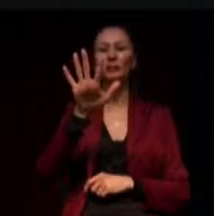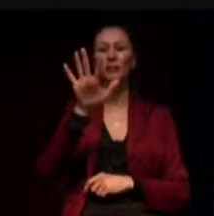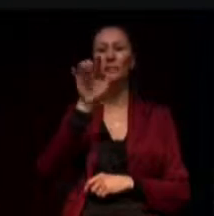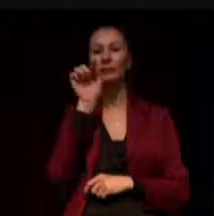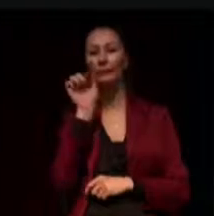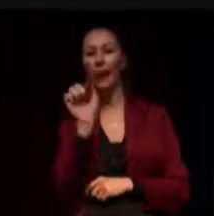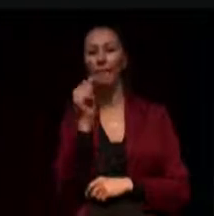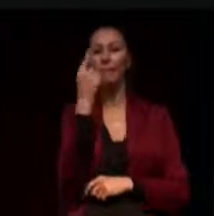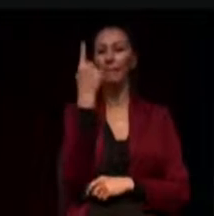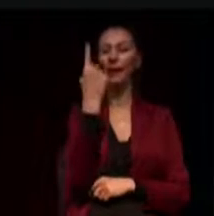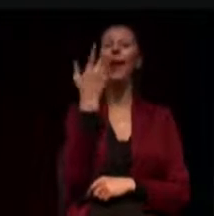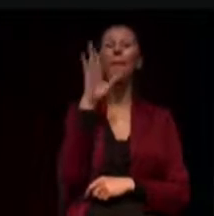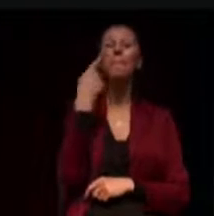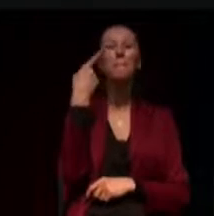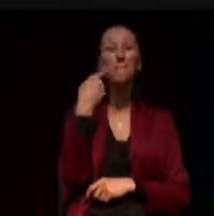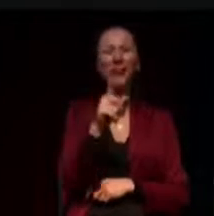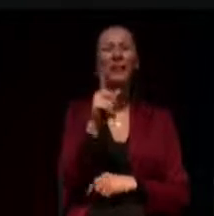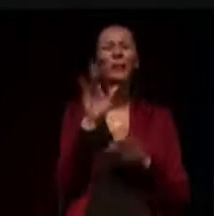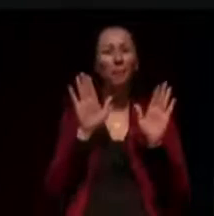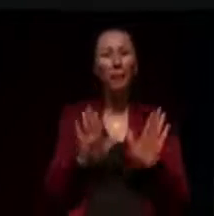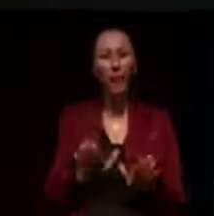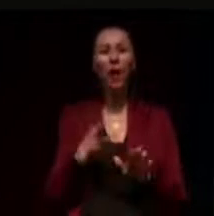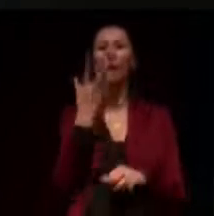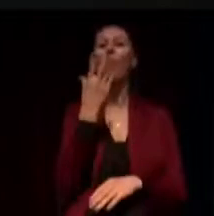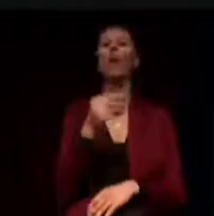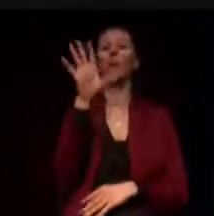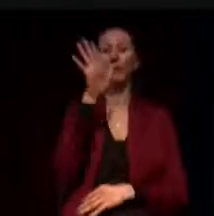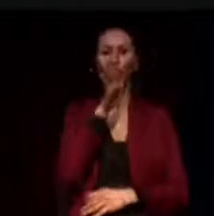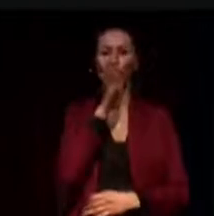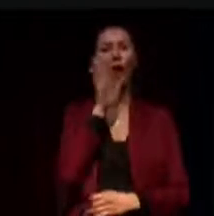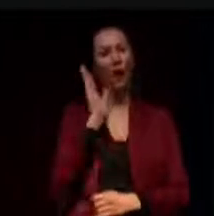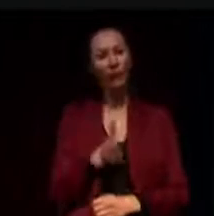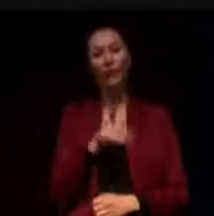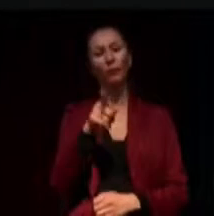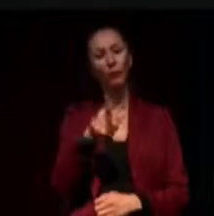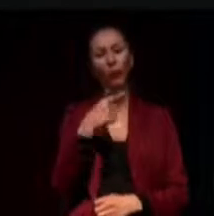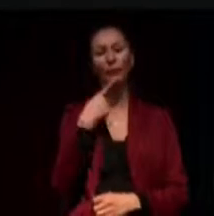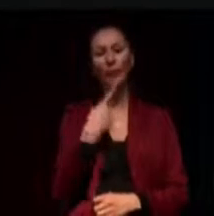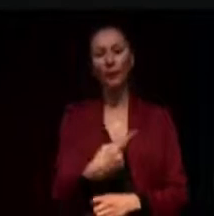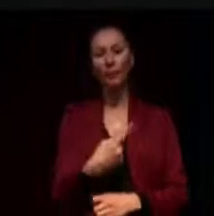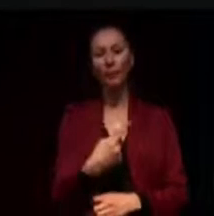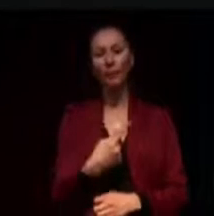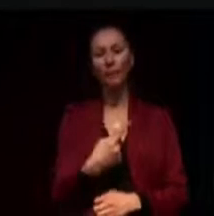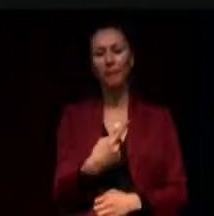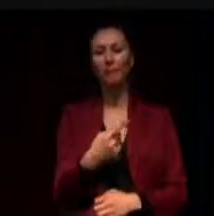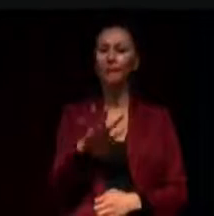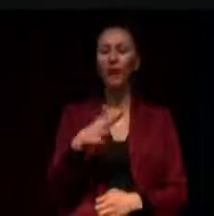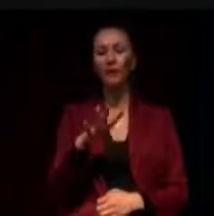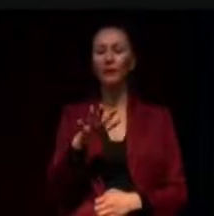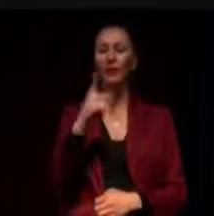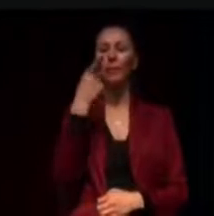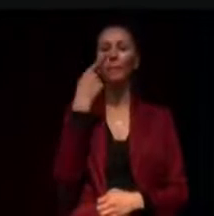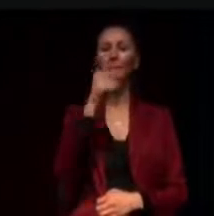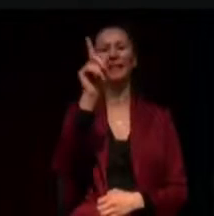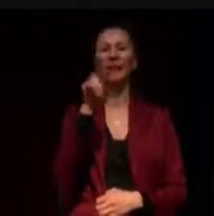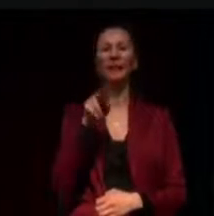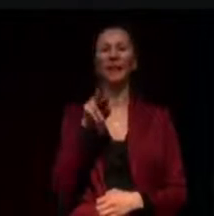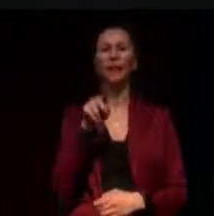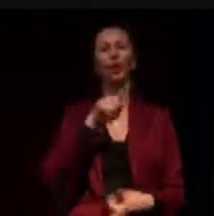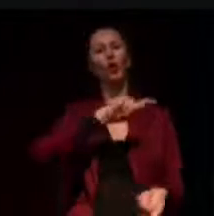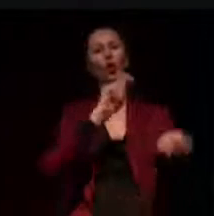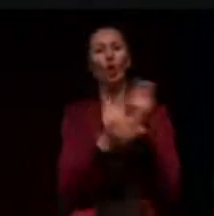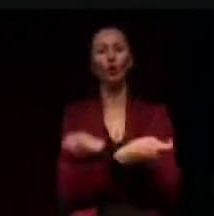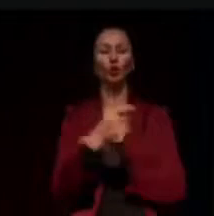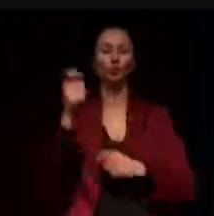35'te 1. Yani 1000 bile olmadığını biliyoruz ama hadi biz bunu yuvarlayalım. Yaklaşık 1000 civarında bir